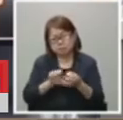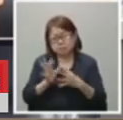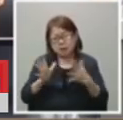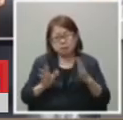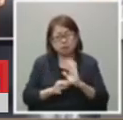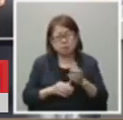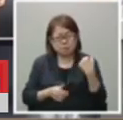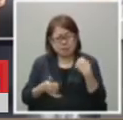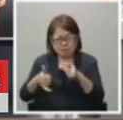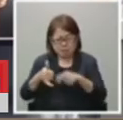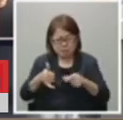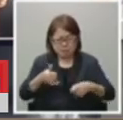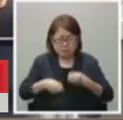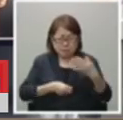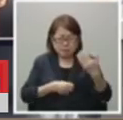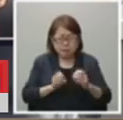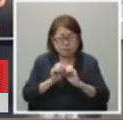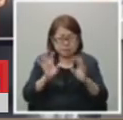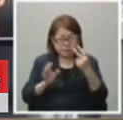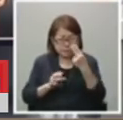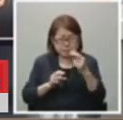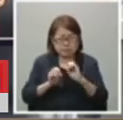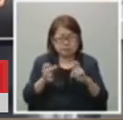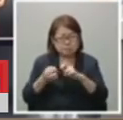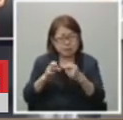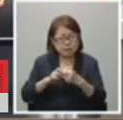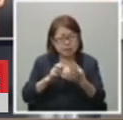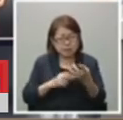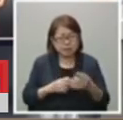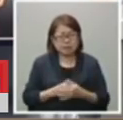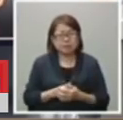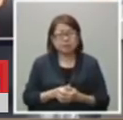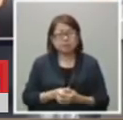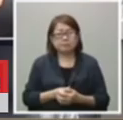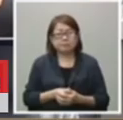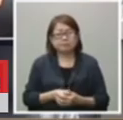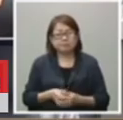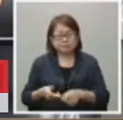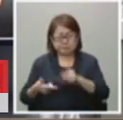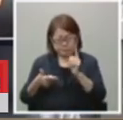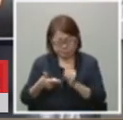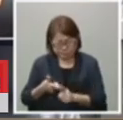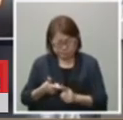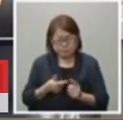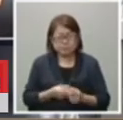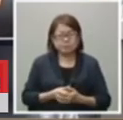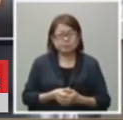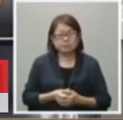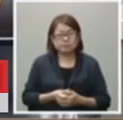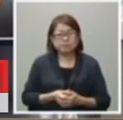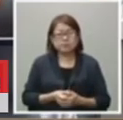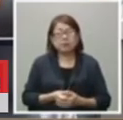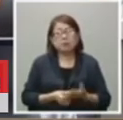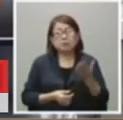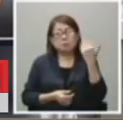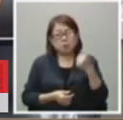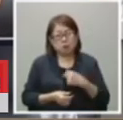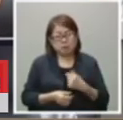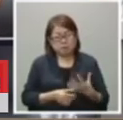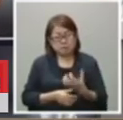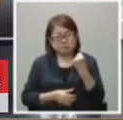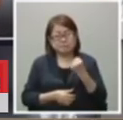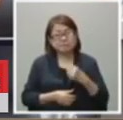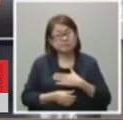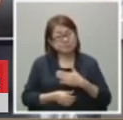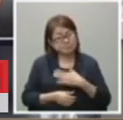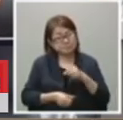านก็พูดกันมาก็เห็นชัดเจนแล้วครับว่าเกิดอะไรขึ้นบ้างประเด็นต่อมาท่านประธานที่เคารพครับตอนพวกผมเป็นรัฐบาลเนี่ยหลายท่